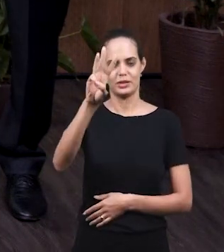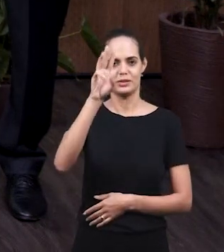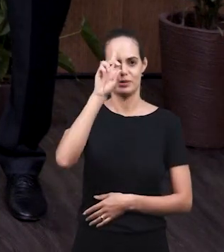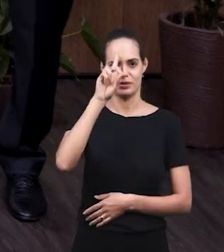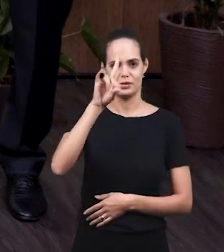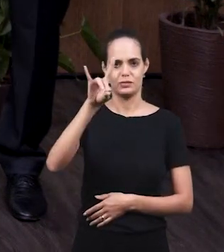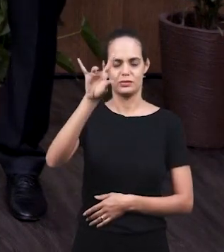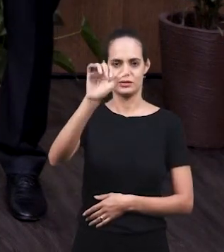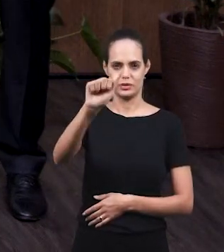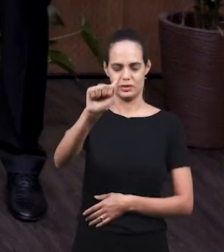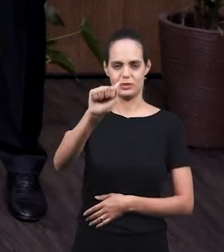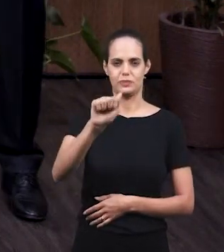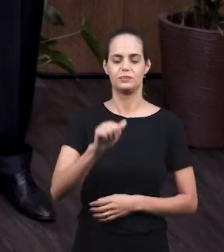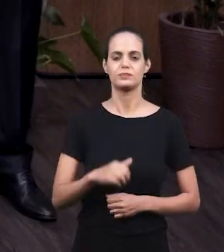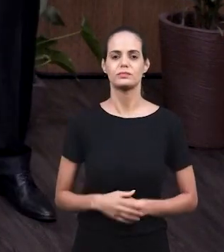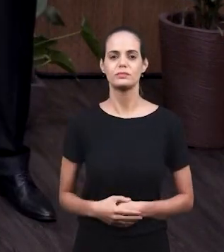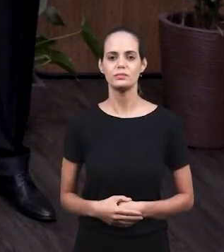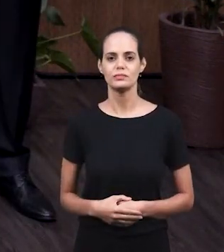Après